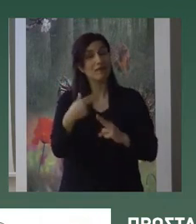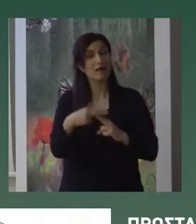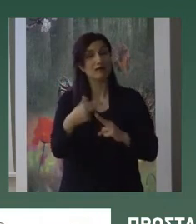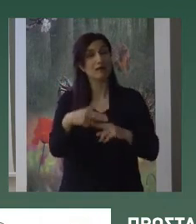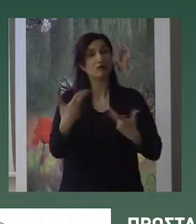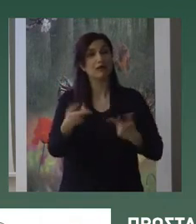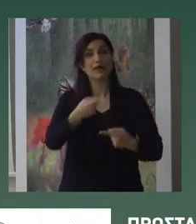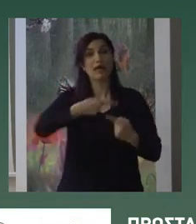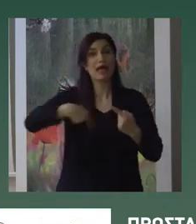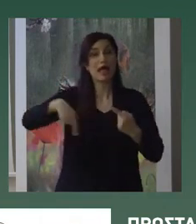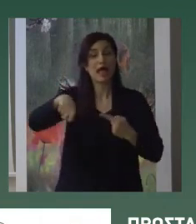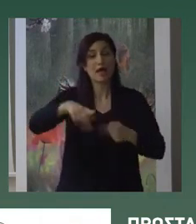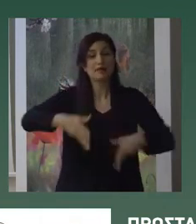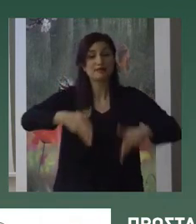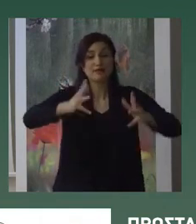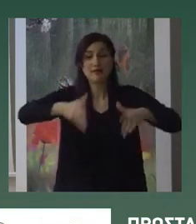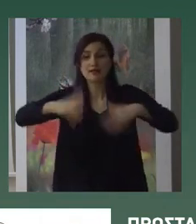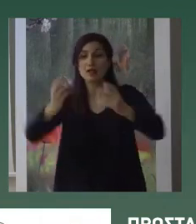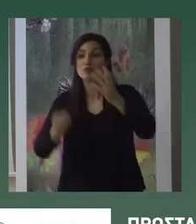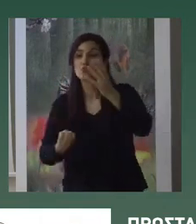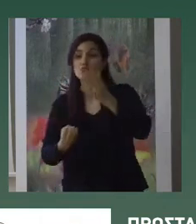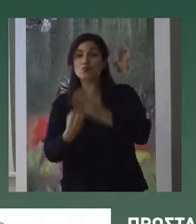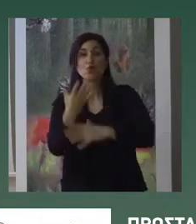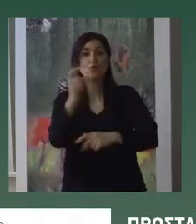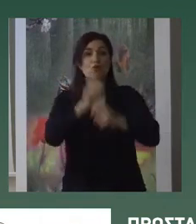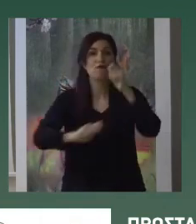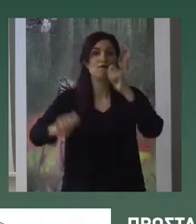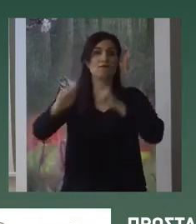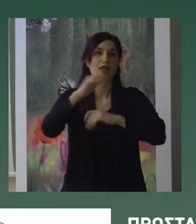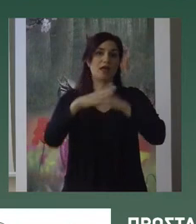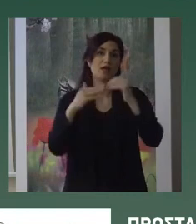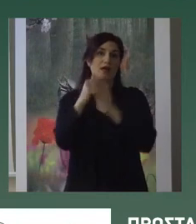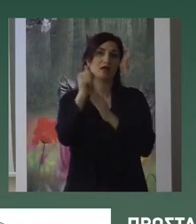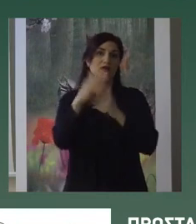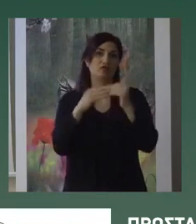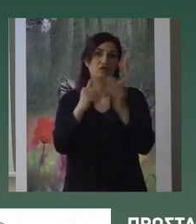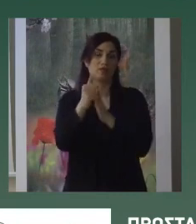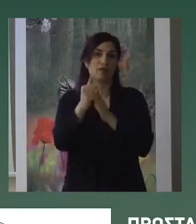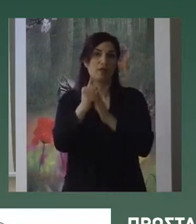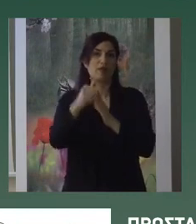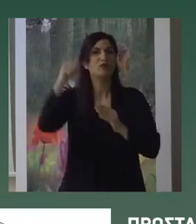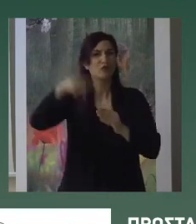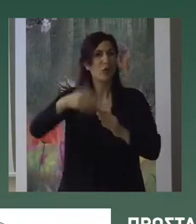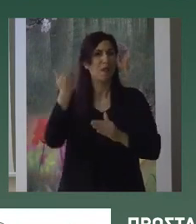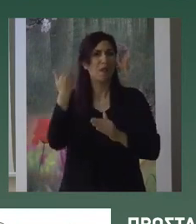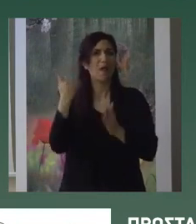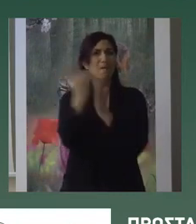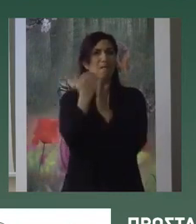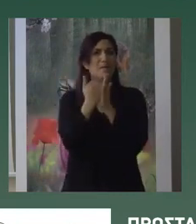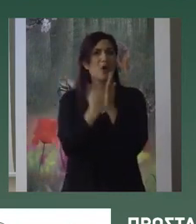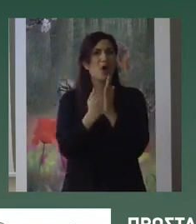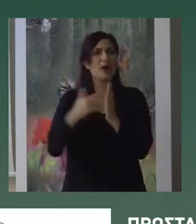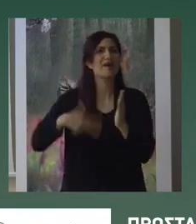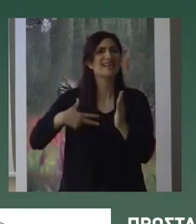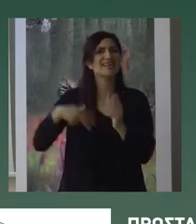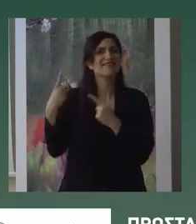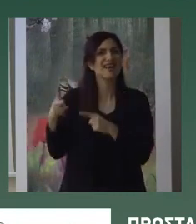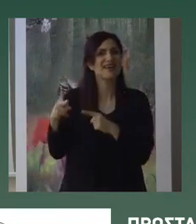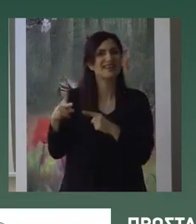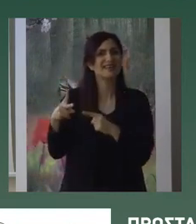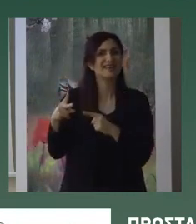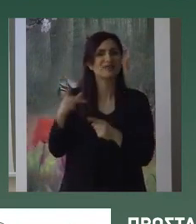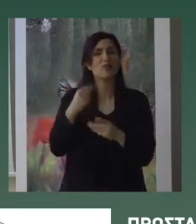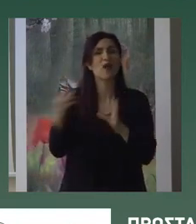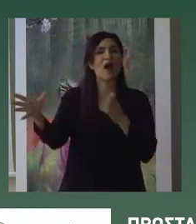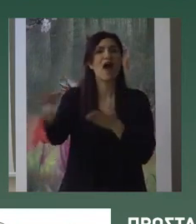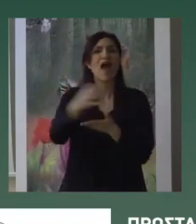ή σε τρία, έχει σημασία ο πολλαπλασιασμός της παρέμβασης. Γι' αυτό και το εξοικονομώ, όσες αδυναμίες μπορεί να έχει, είναι ένα καλό πρόγραμμα γιατί